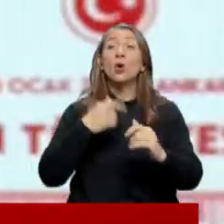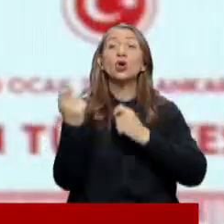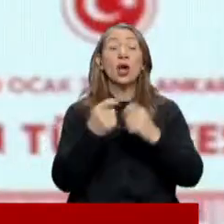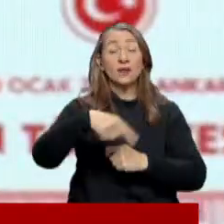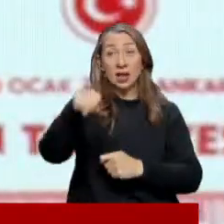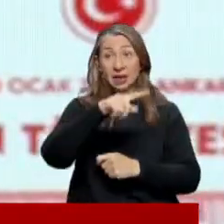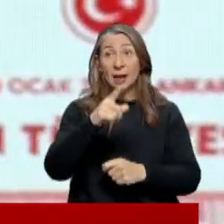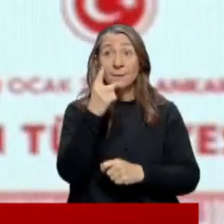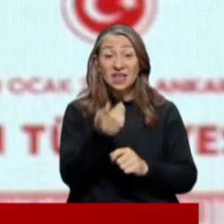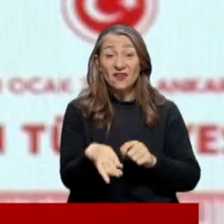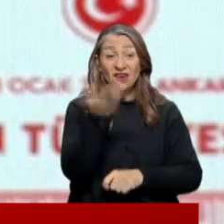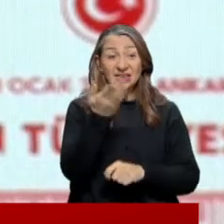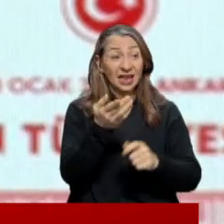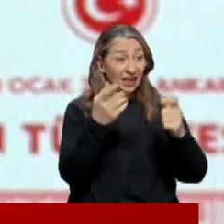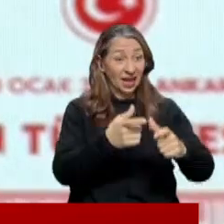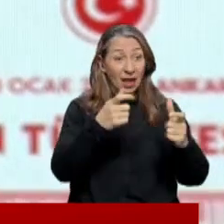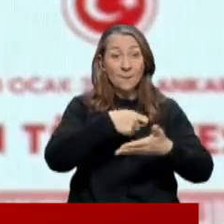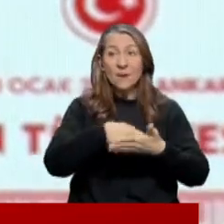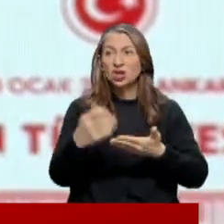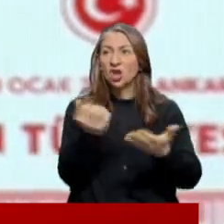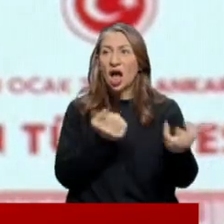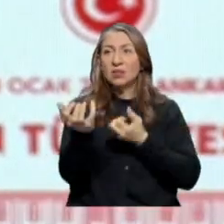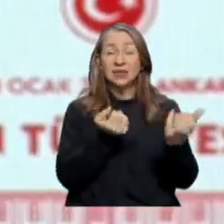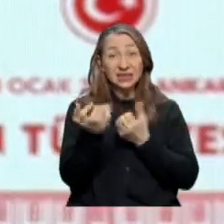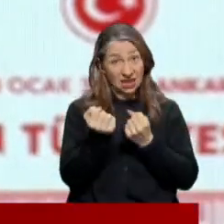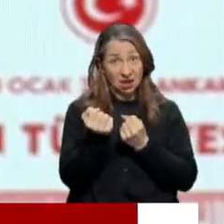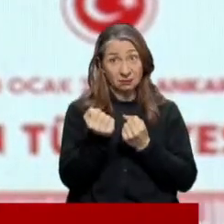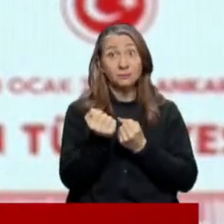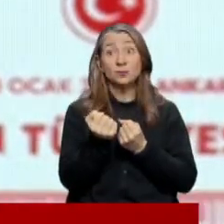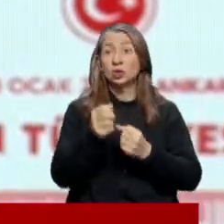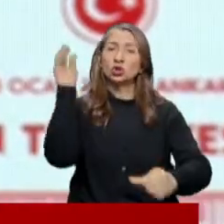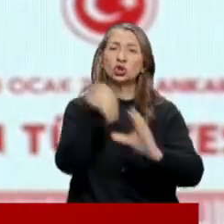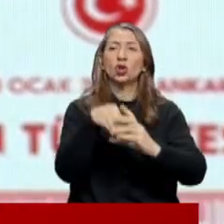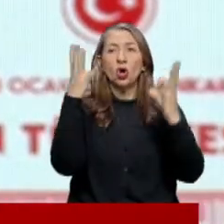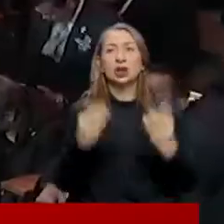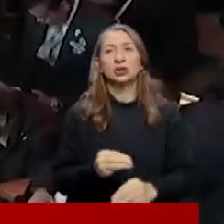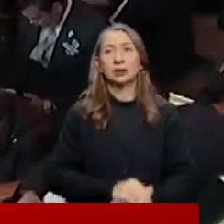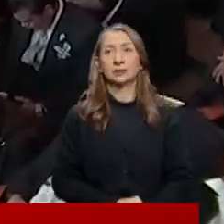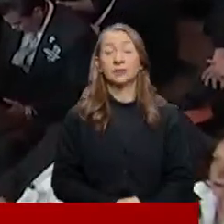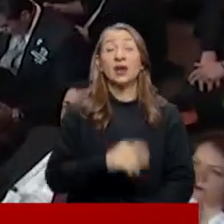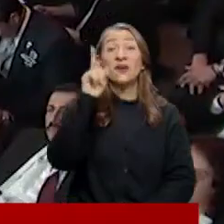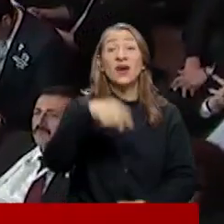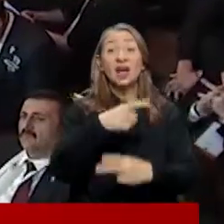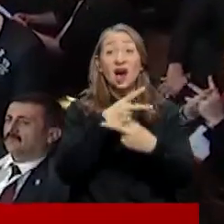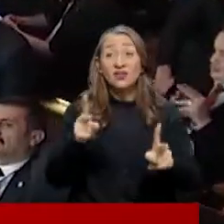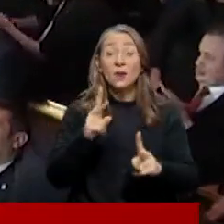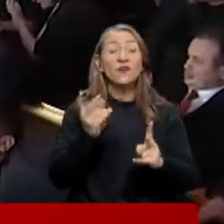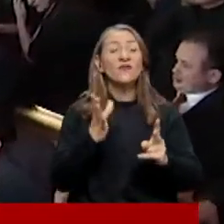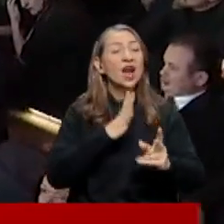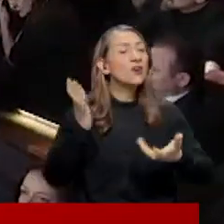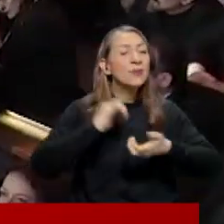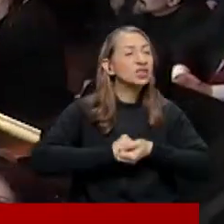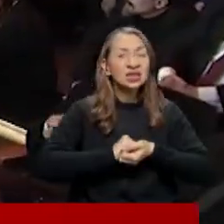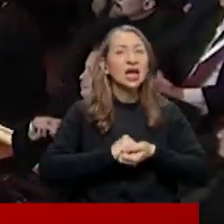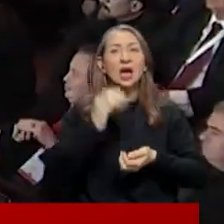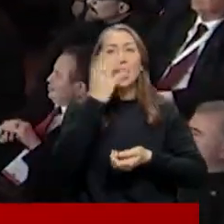görevlilerinin birden fazla yerden maaş ücret almasına son vereceğiz. Vergi affı ve varlık barışlarının kara